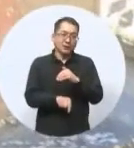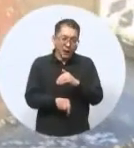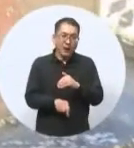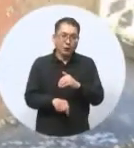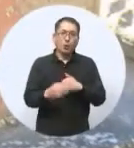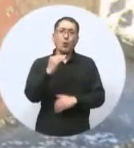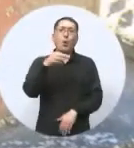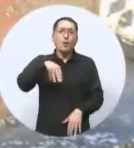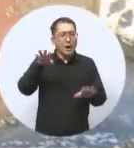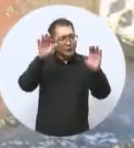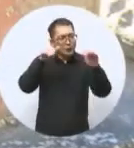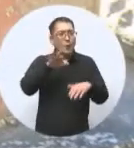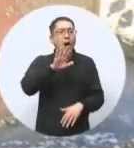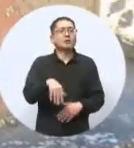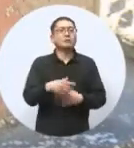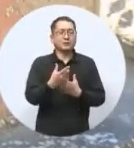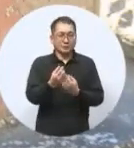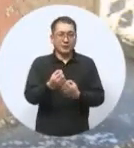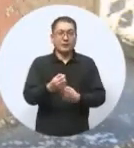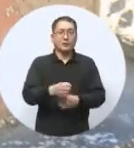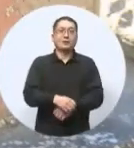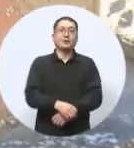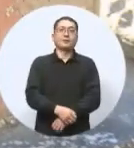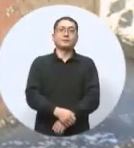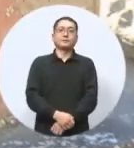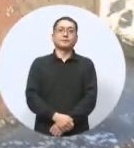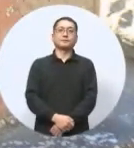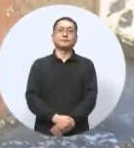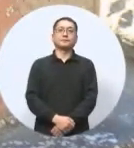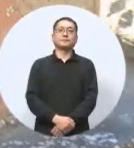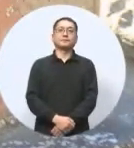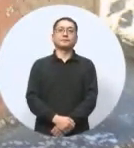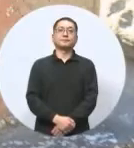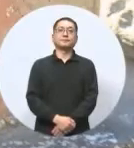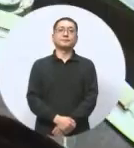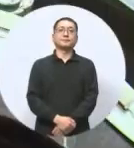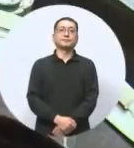ね、 そうですね。それであちらが本殿という形で、